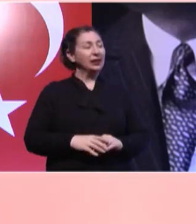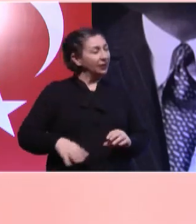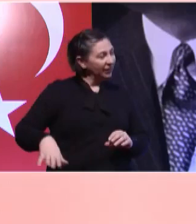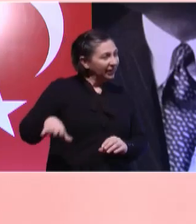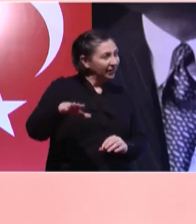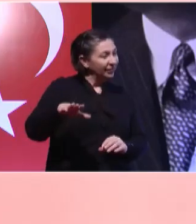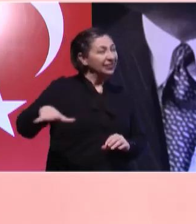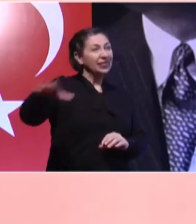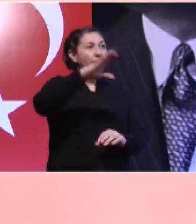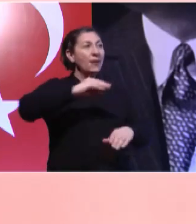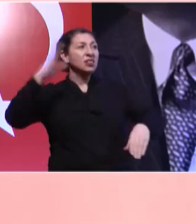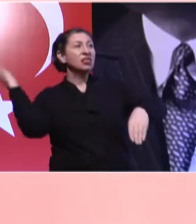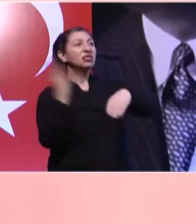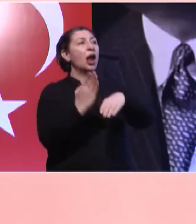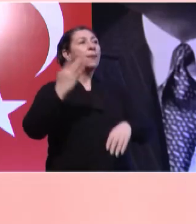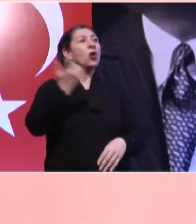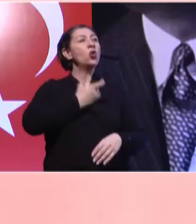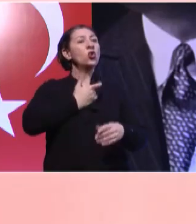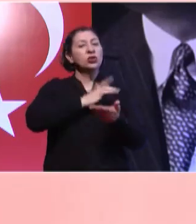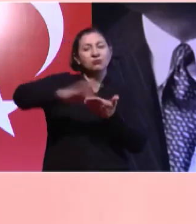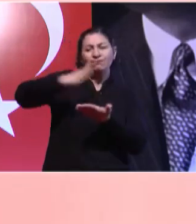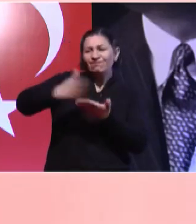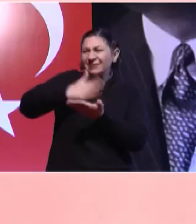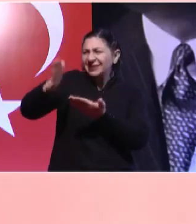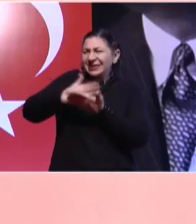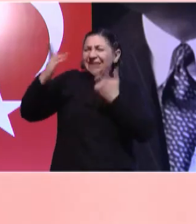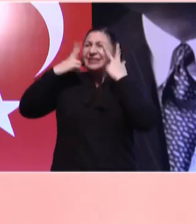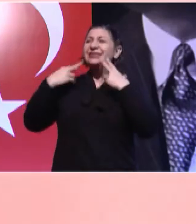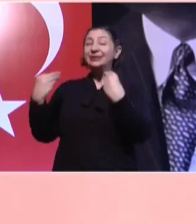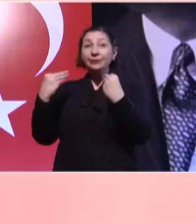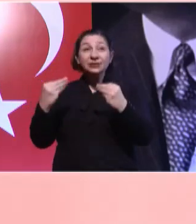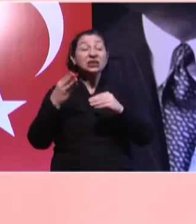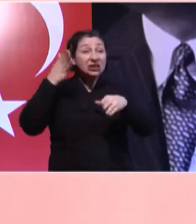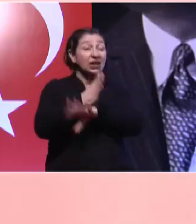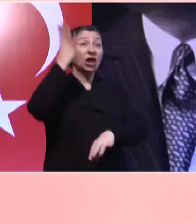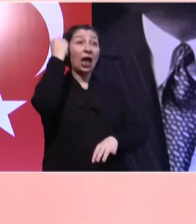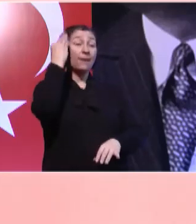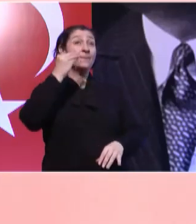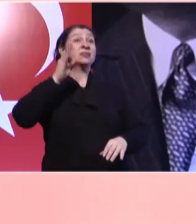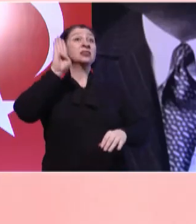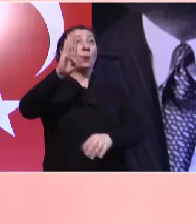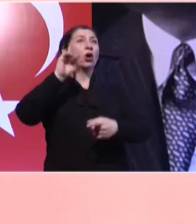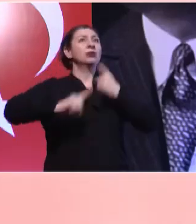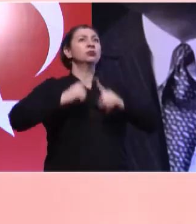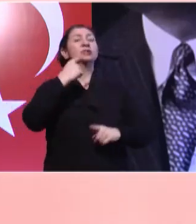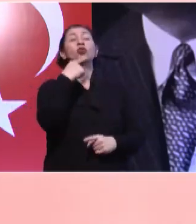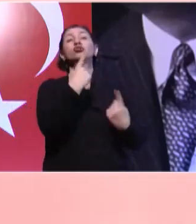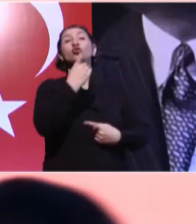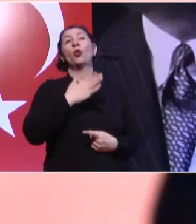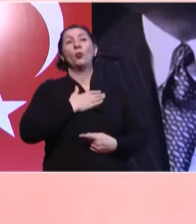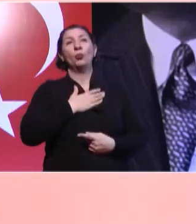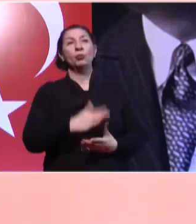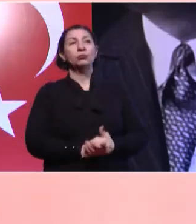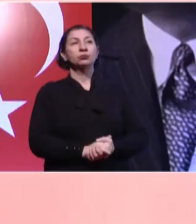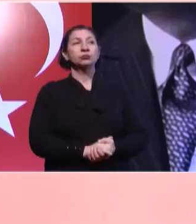Tamamen darbe hukukundan arınmış gerçek anlamda bir demokratik parlamenter sistemden söz ediyorum.